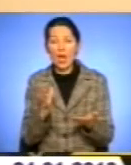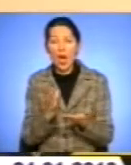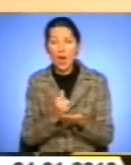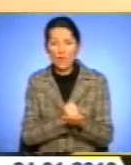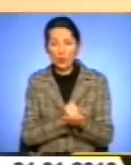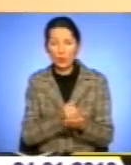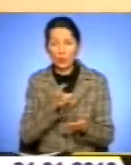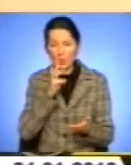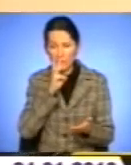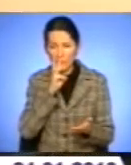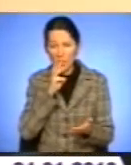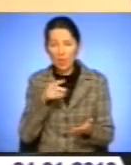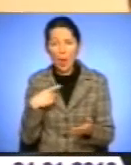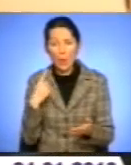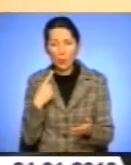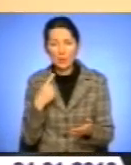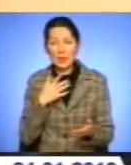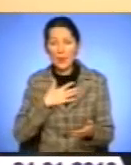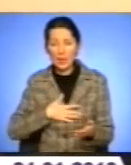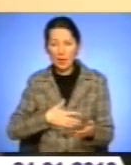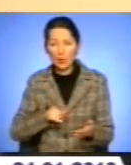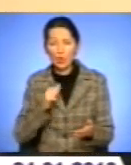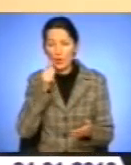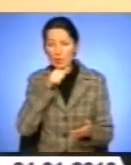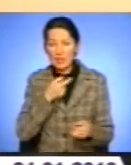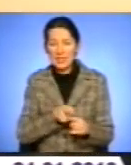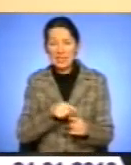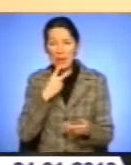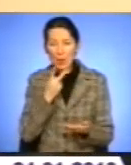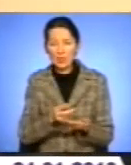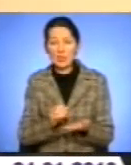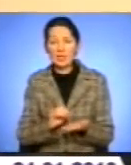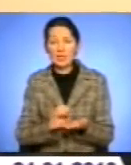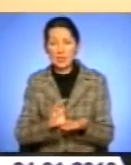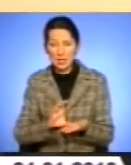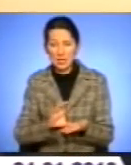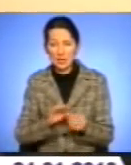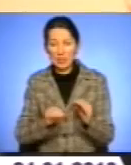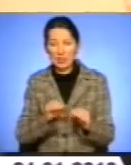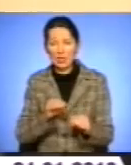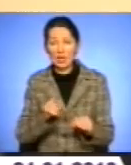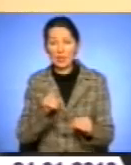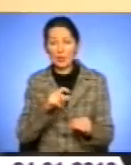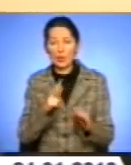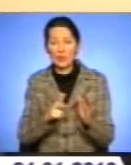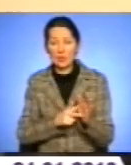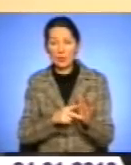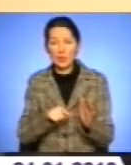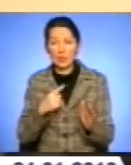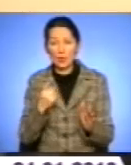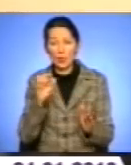100,3%, непоганий показник в цілому по Україні. Сьогодні ми працюємо над тим, щоб було у